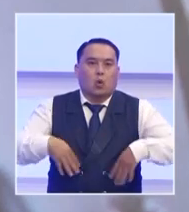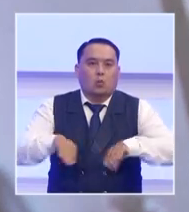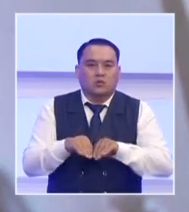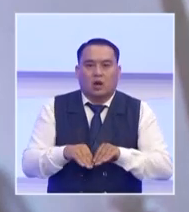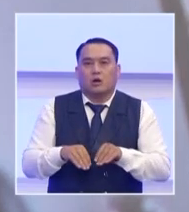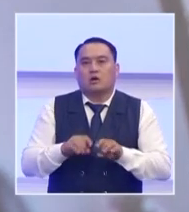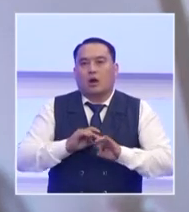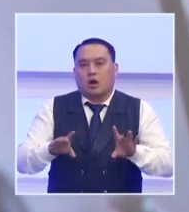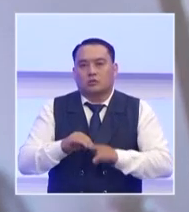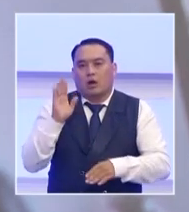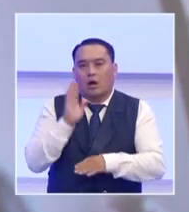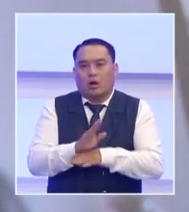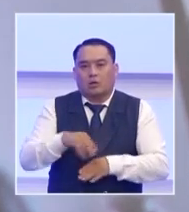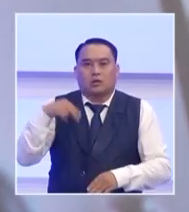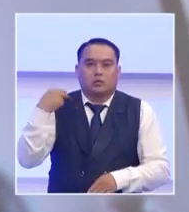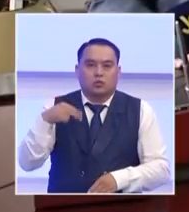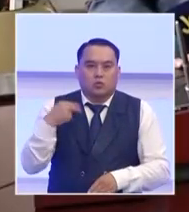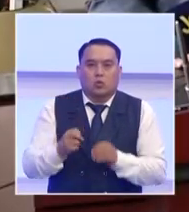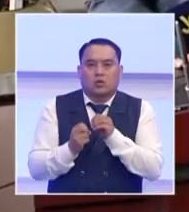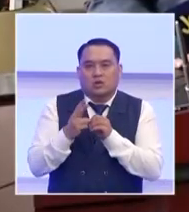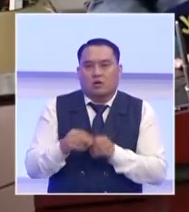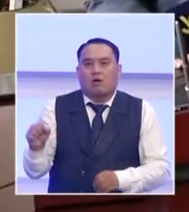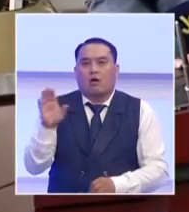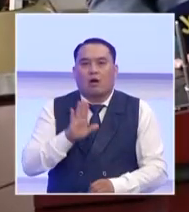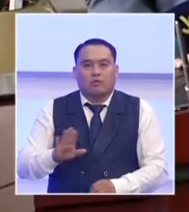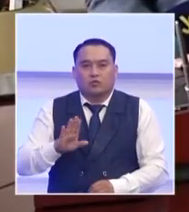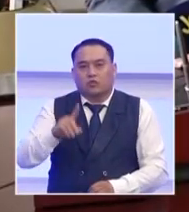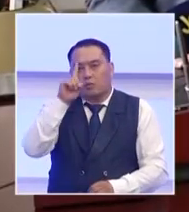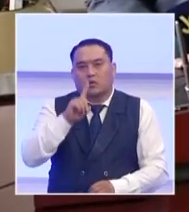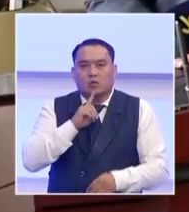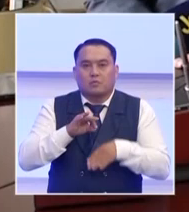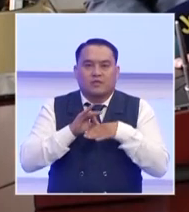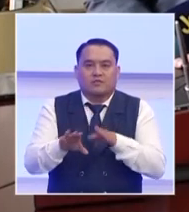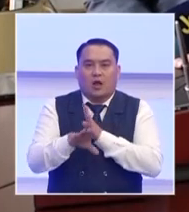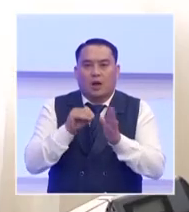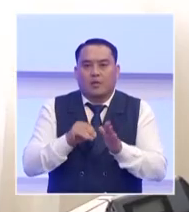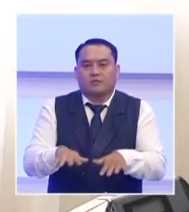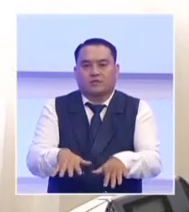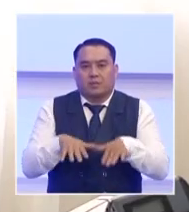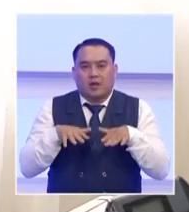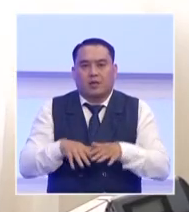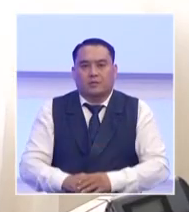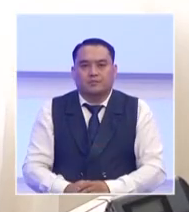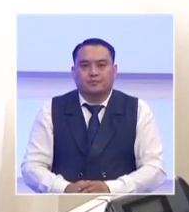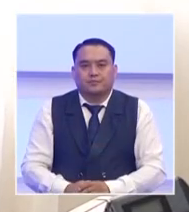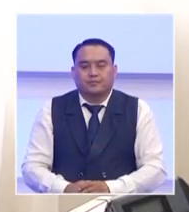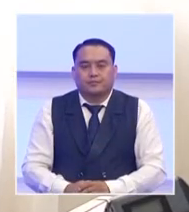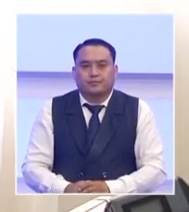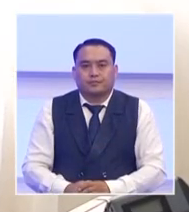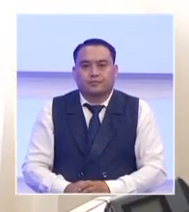отметим по расторжению касым-жомарт атака его 12 августа пройдут выборы депутатов сенат парламента